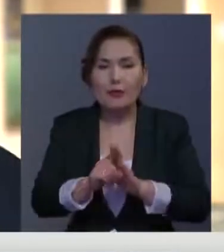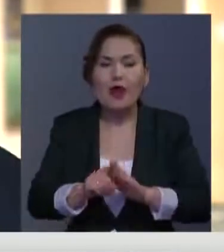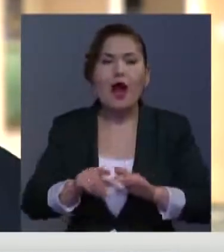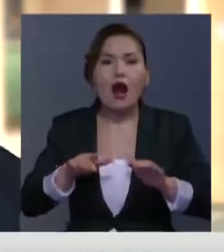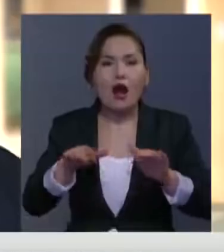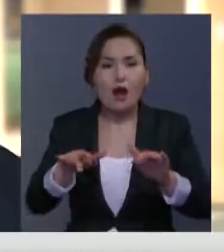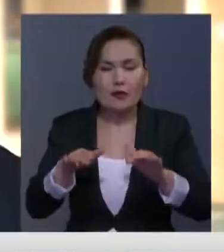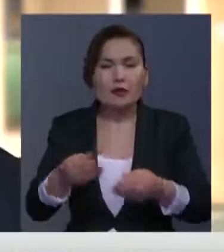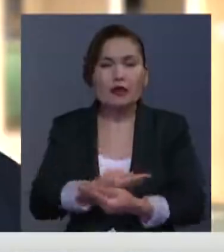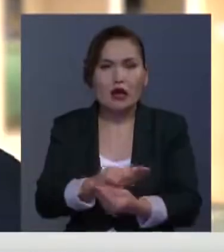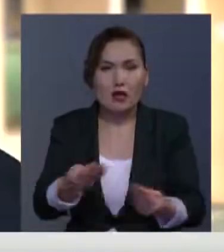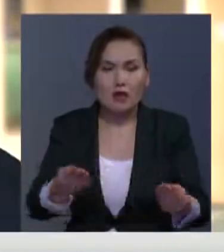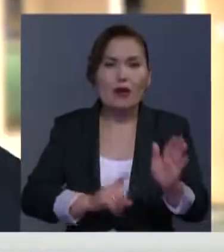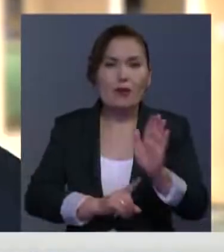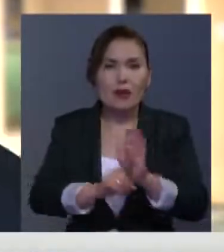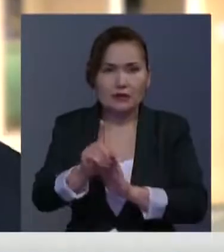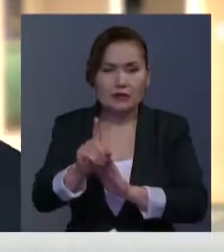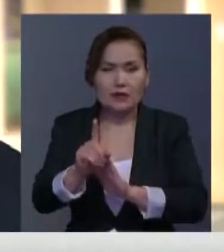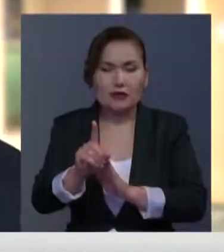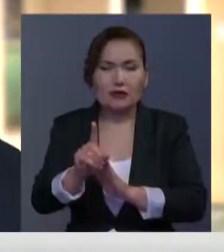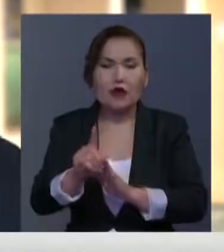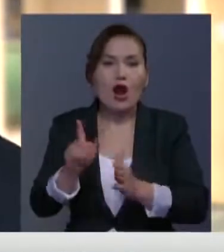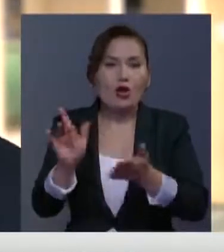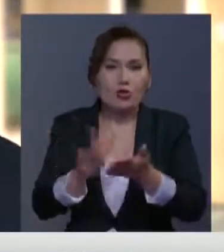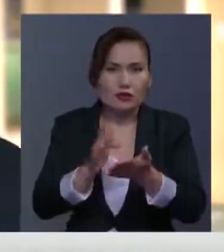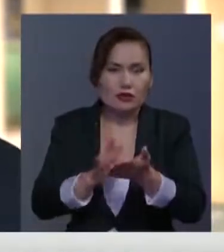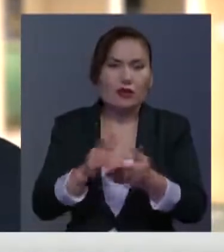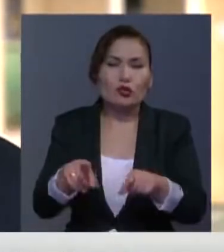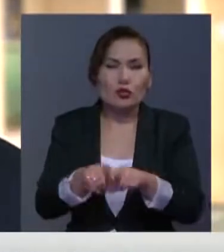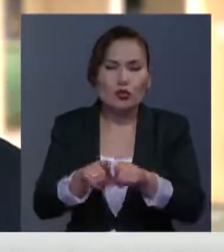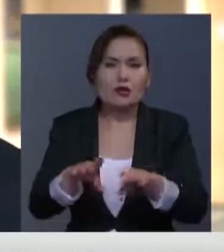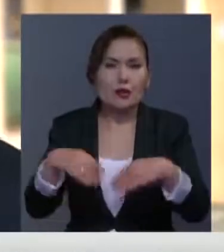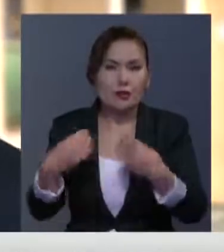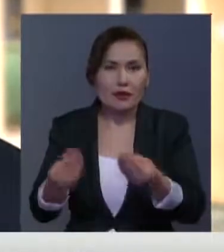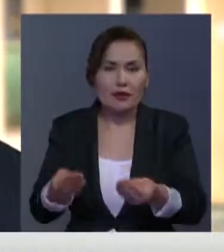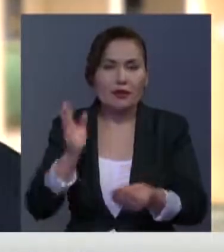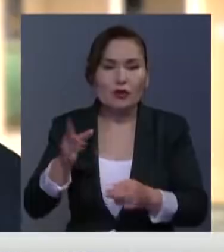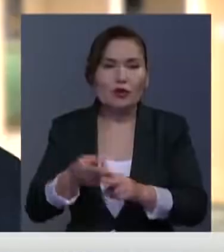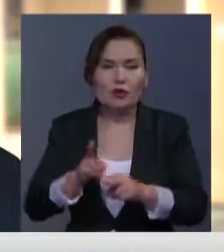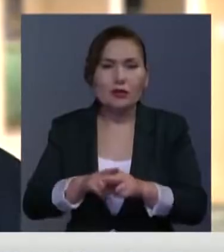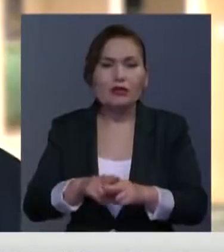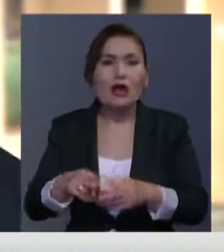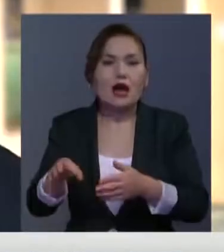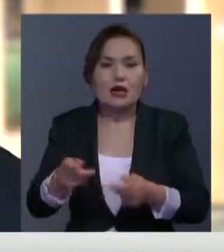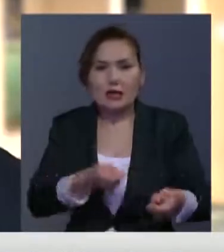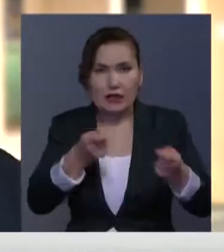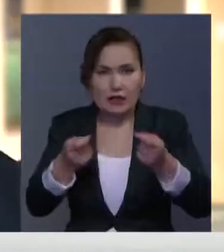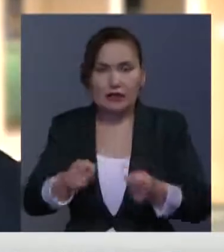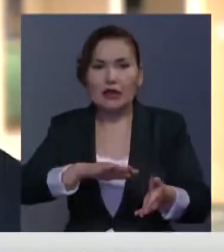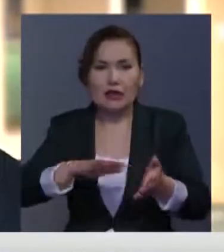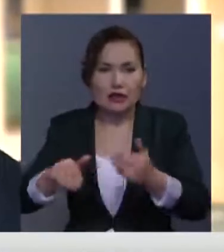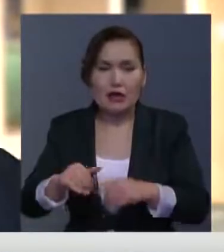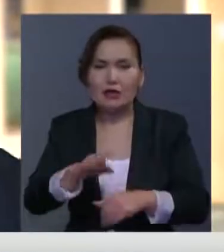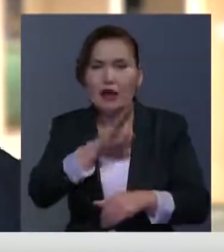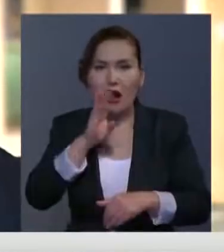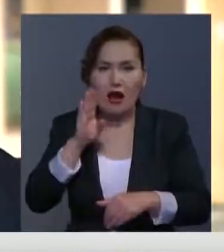компьютерларды таратуды бастадық. Компьютер және роутерларды. Роутерларды ендігі кезекте бізге келетін болады. Келген мезетте біз оны ата-аналарымызға